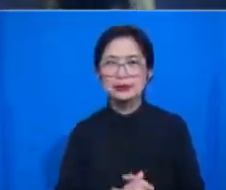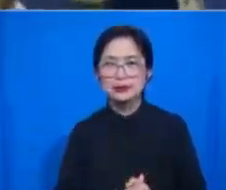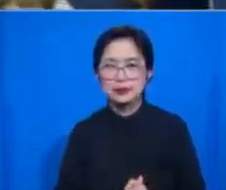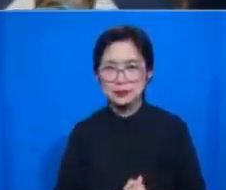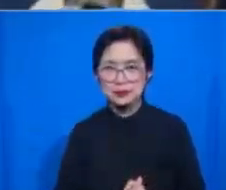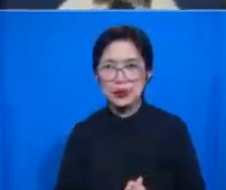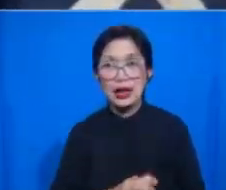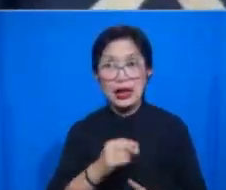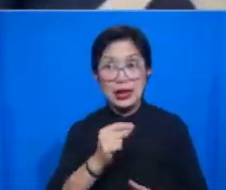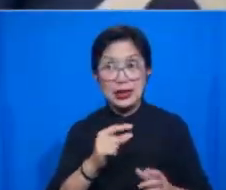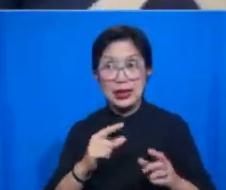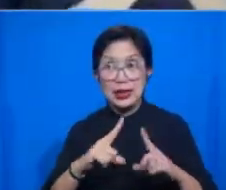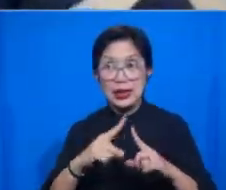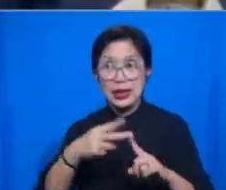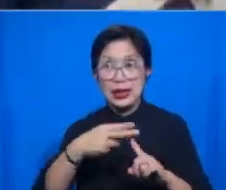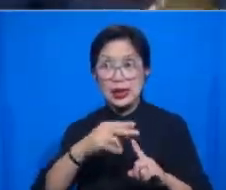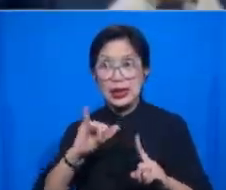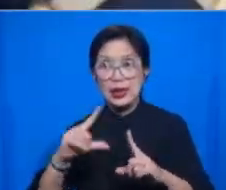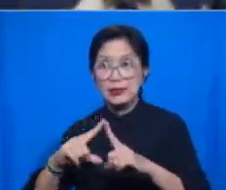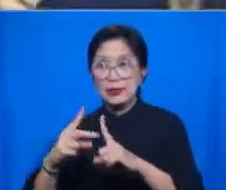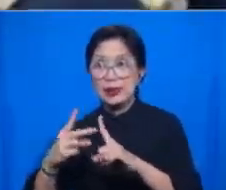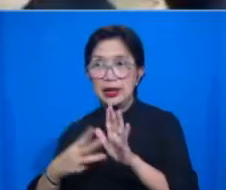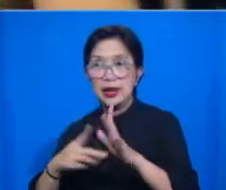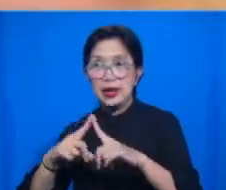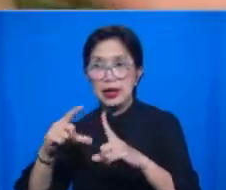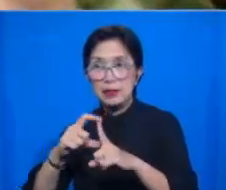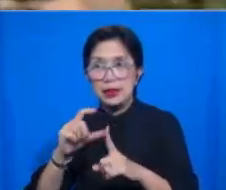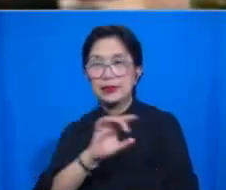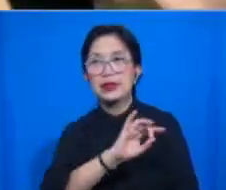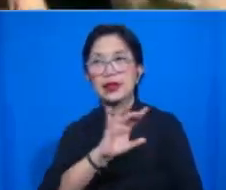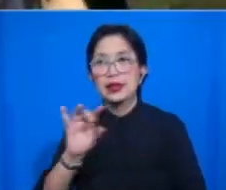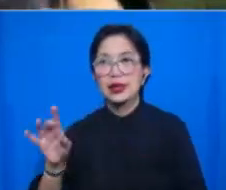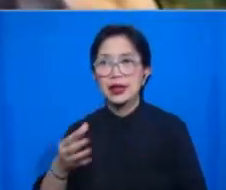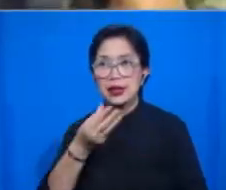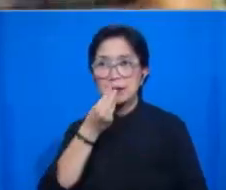dan Pekerja Seni, serta beberapa anggota kabinet lainnya. Acara makan